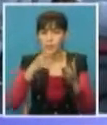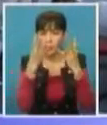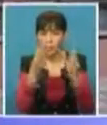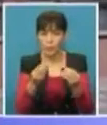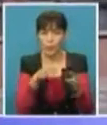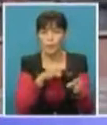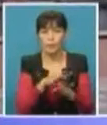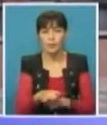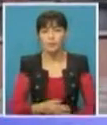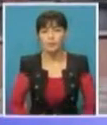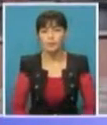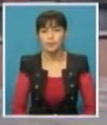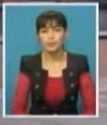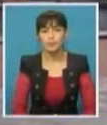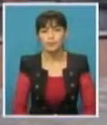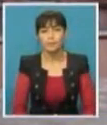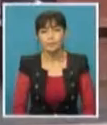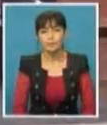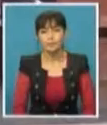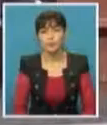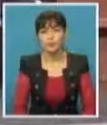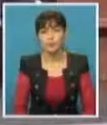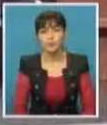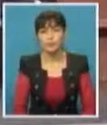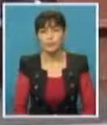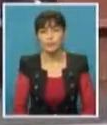қазанда атап өтпек. Түркістан қаласынан Нұргүл Тапаева, Бауыржан Испеков, Бауыржан Пазылов, оңтүстік ақпарат.